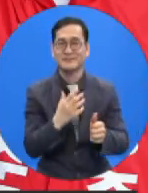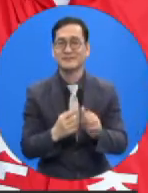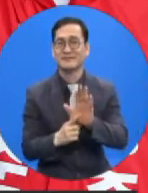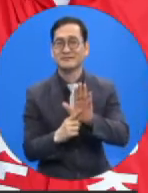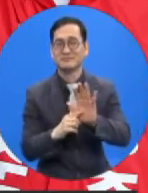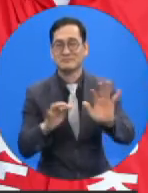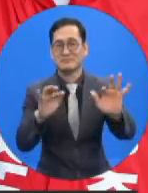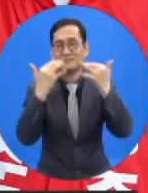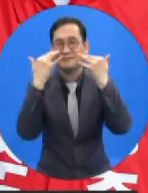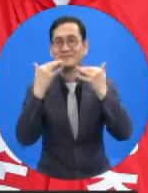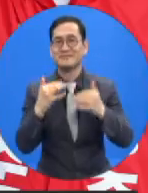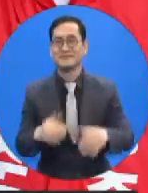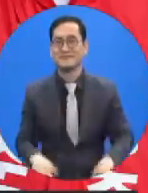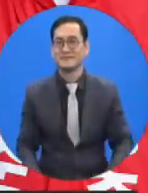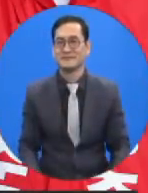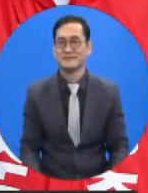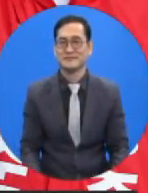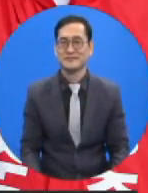주목을 끌었는데